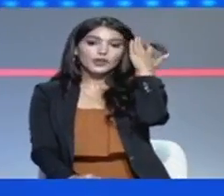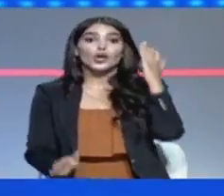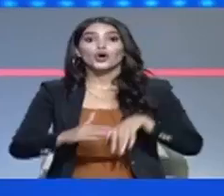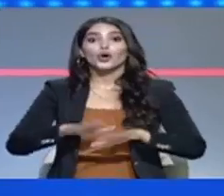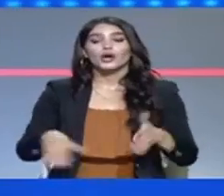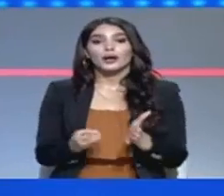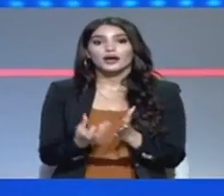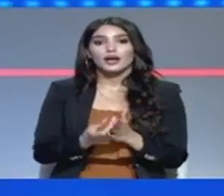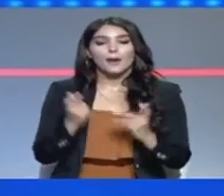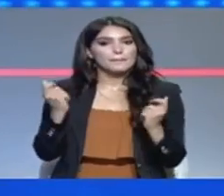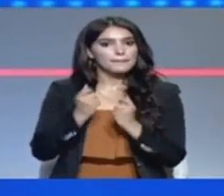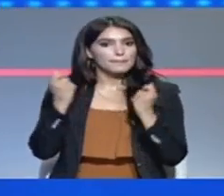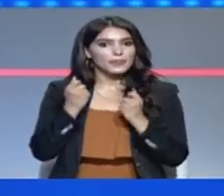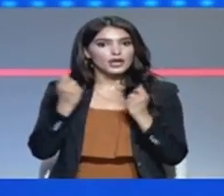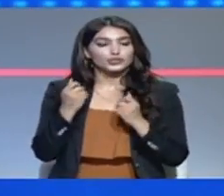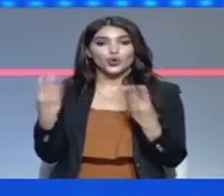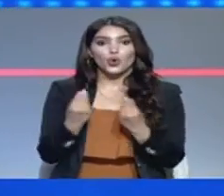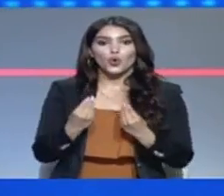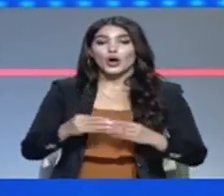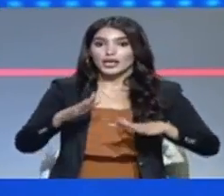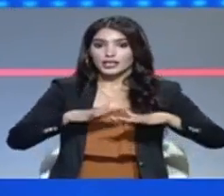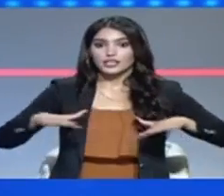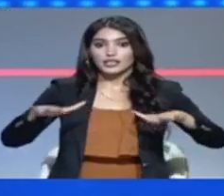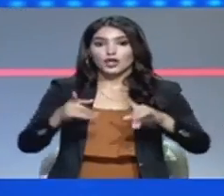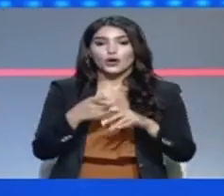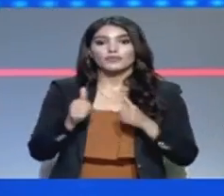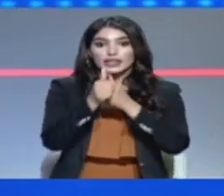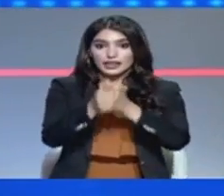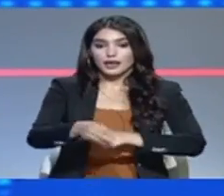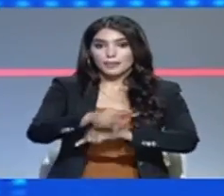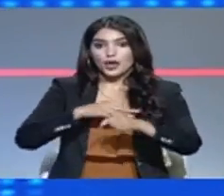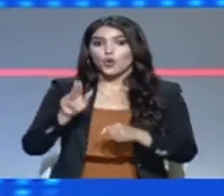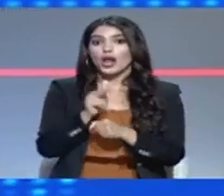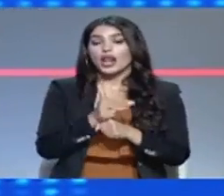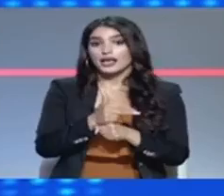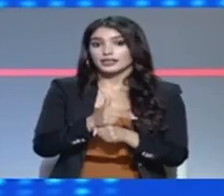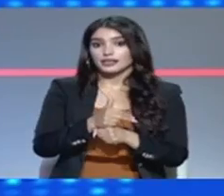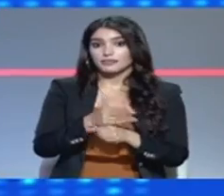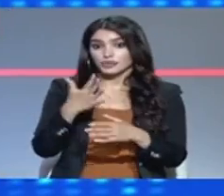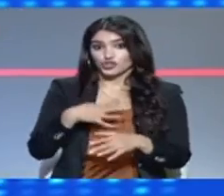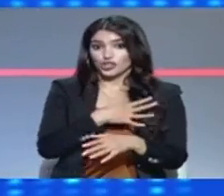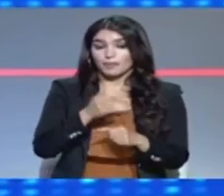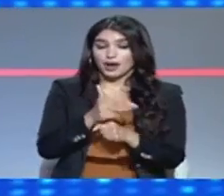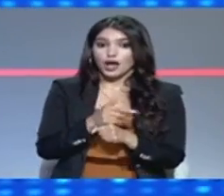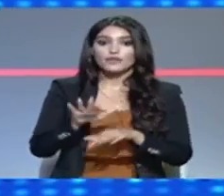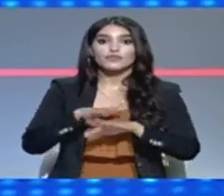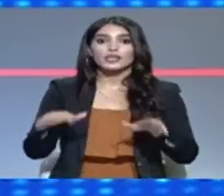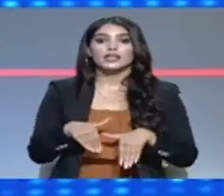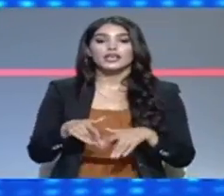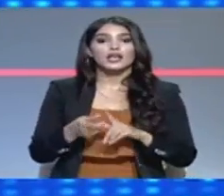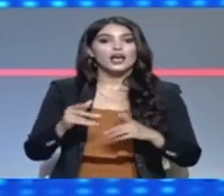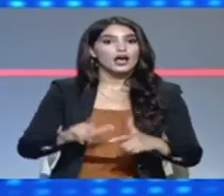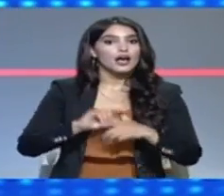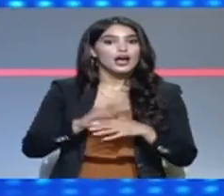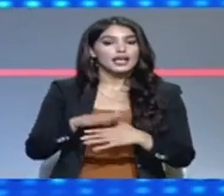ونختم بأجواء المهرجانات، فعلى ضفاف شاطئ البحر بسيدي عبد الله بمدينة الشابة من ولاية المهدية اختتمت فعاليات